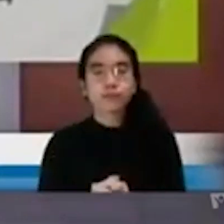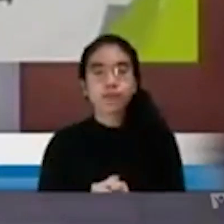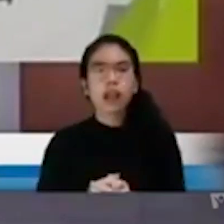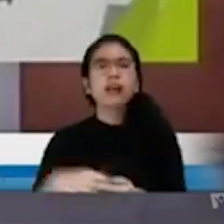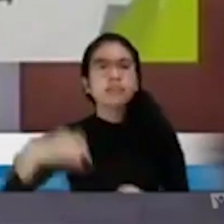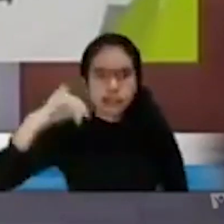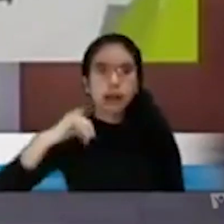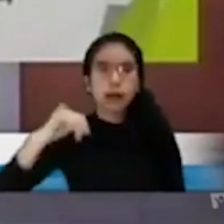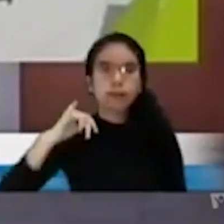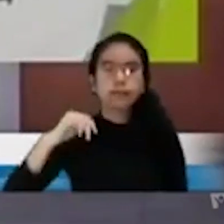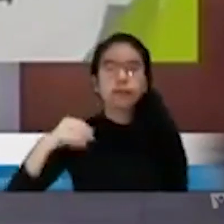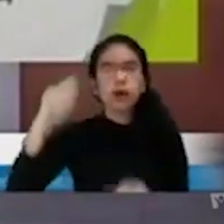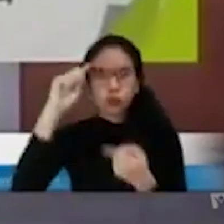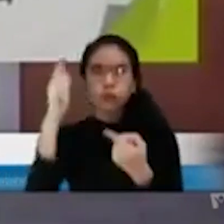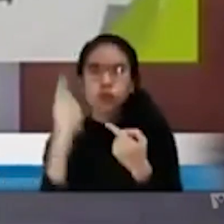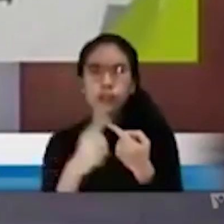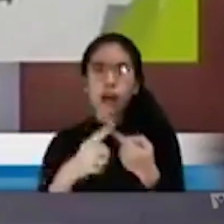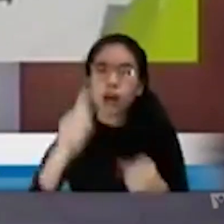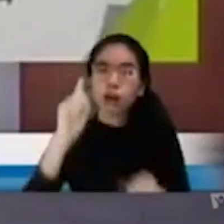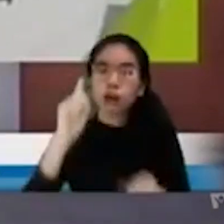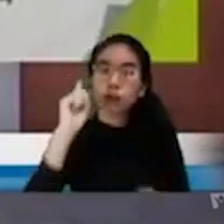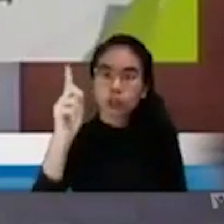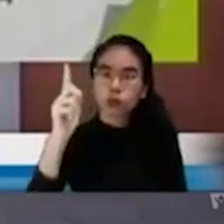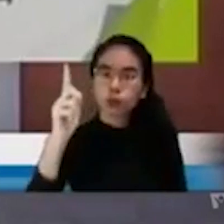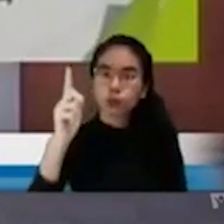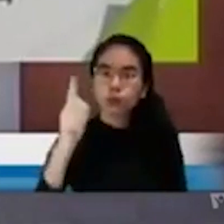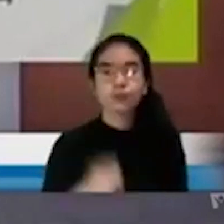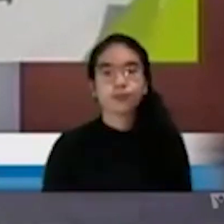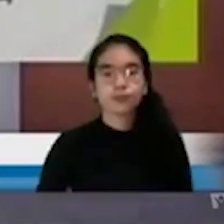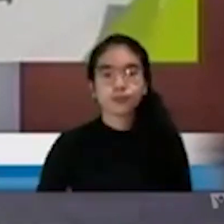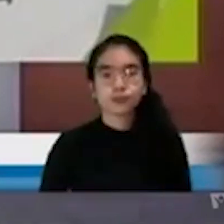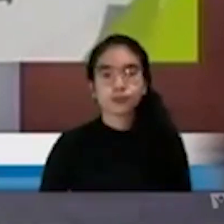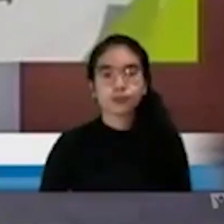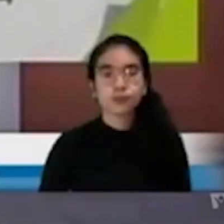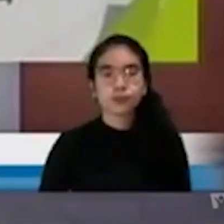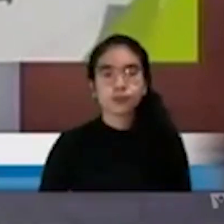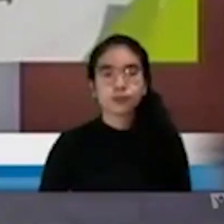sama. Dan kalau kita melihat di dalam strategic plan